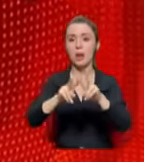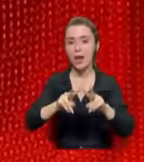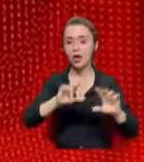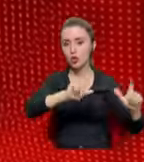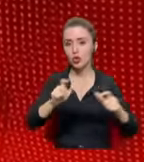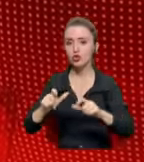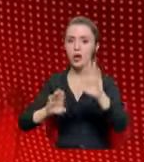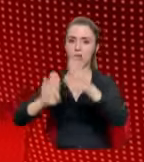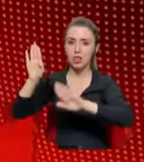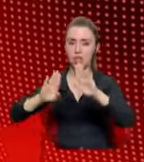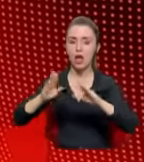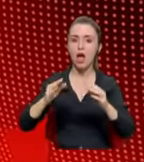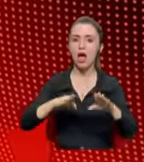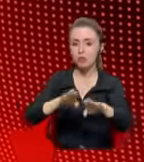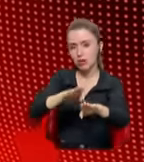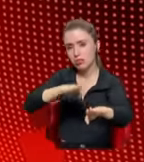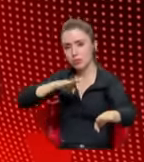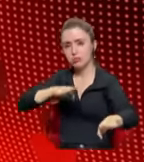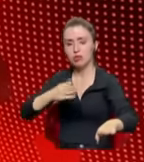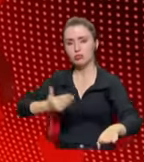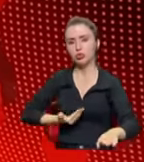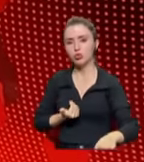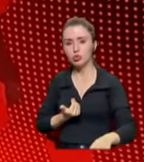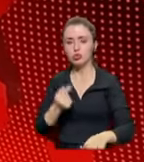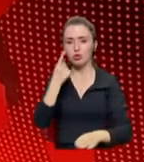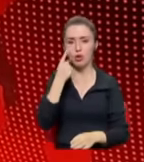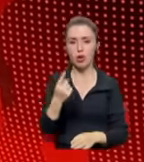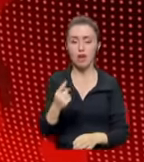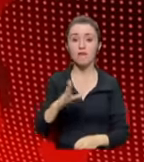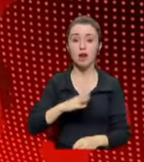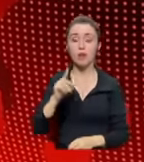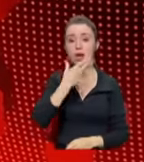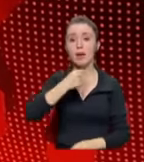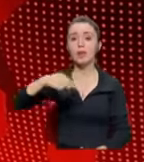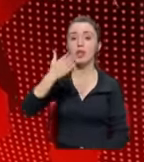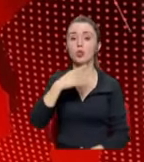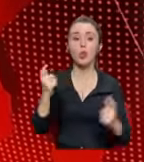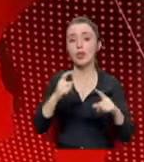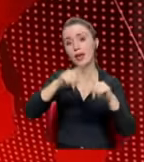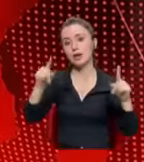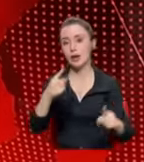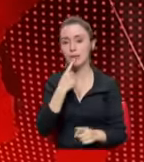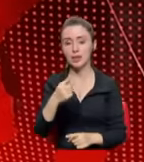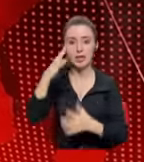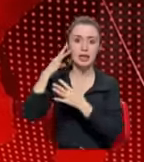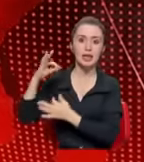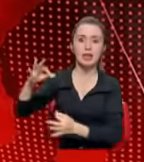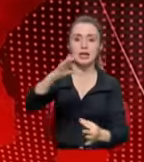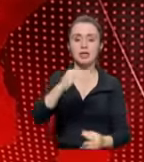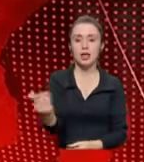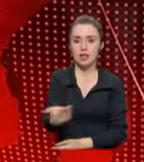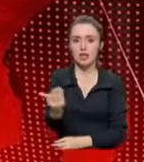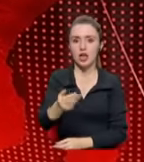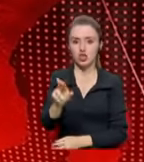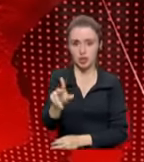araç konvoylarına manda yoğurduna kestane balına var ama emekliye yok nereye kadar demiş insanlara dilenci